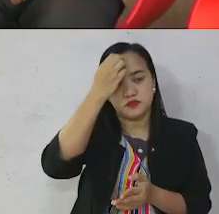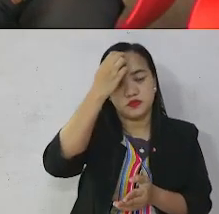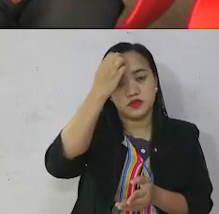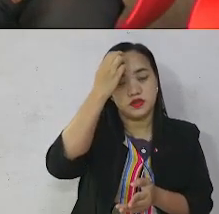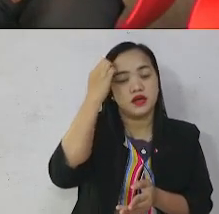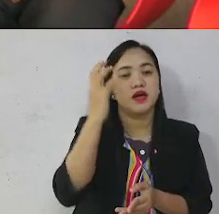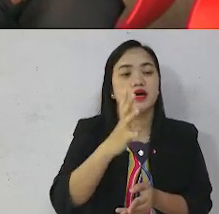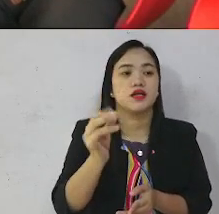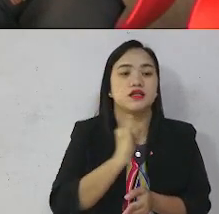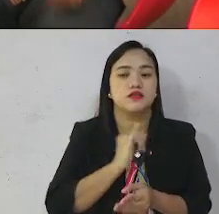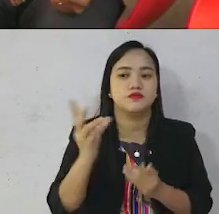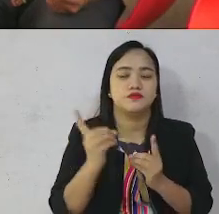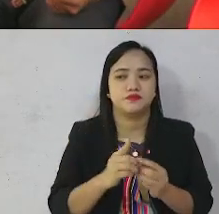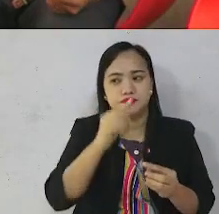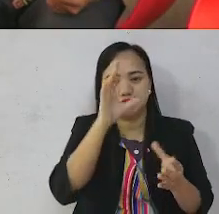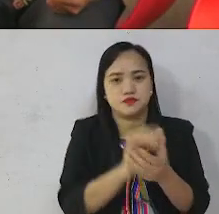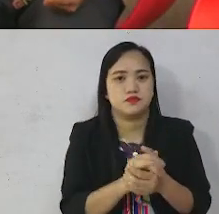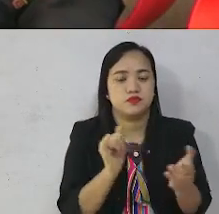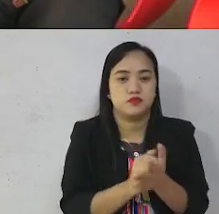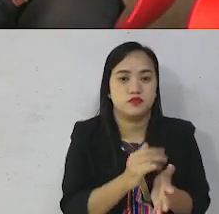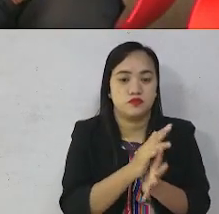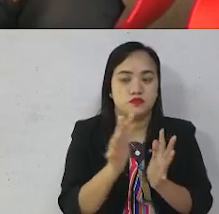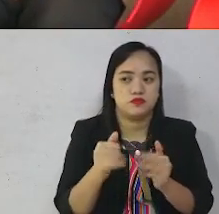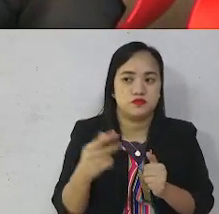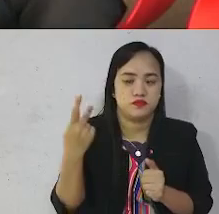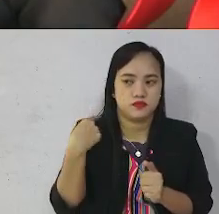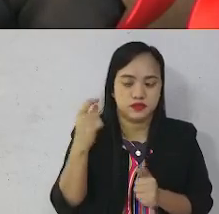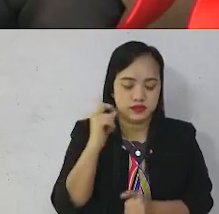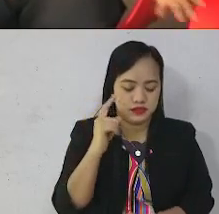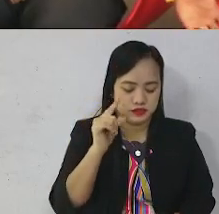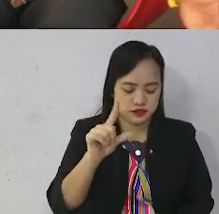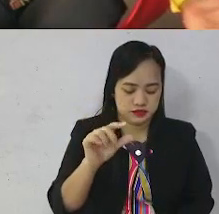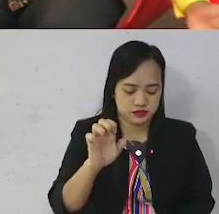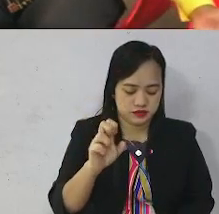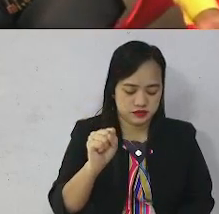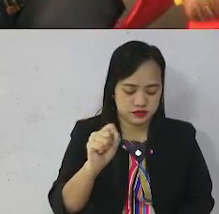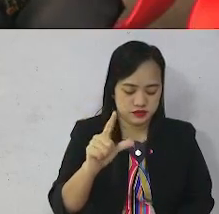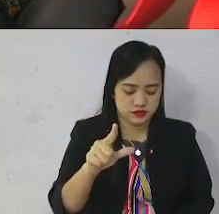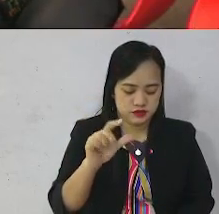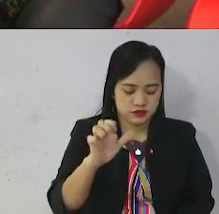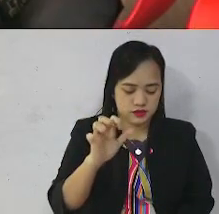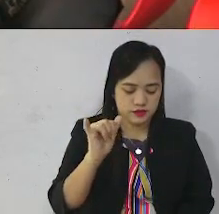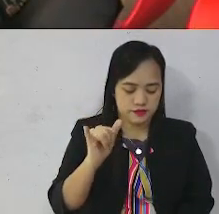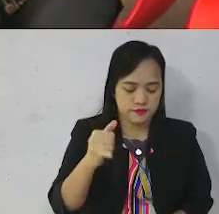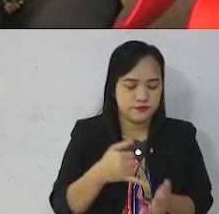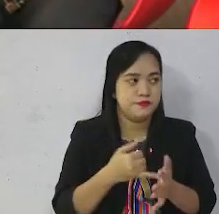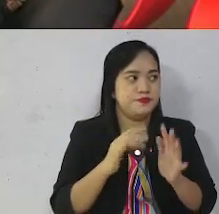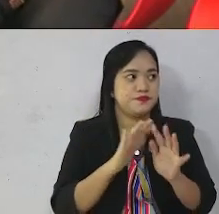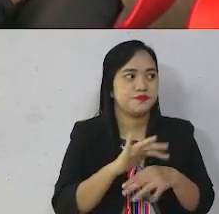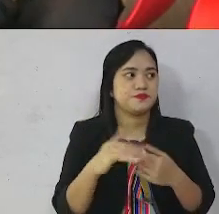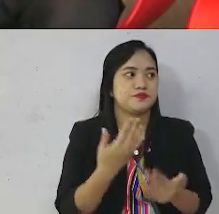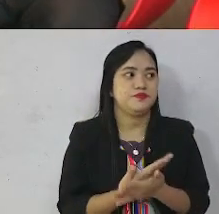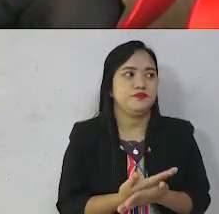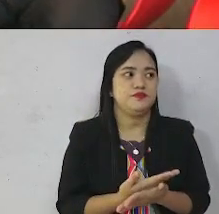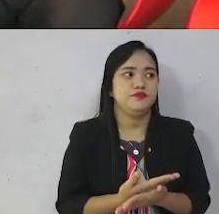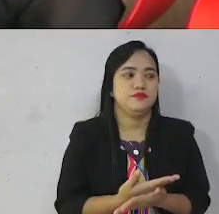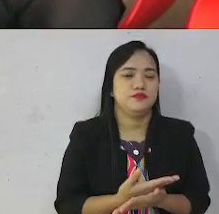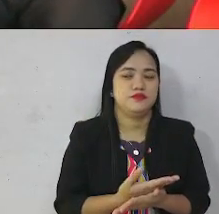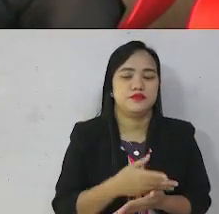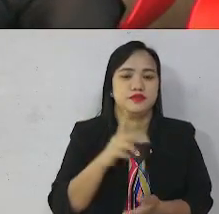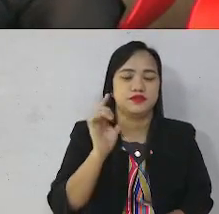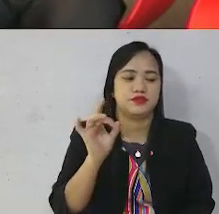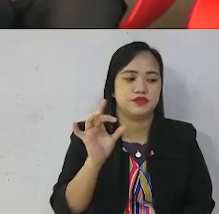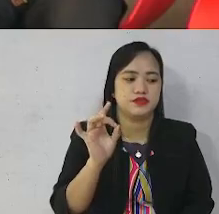patuloy na may natutunan dito sa programa po natin Ma'am leslee inabot na tayo ng ating oras It's 1146